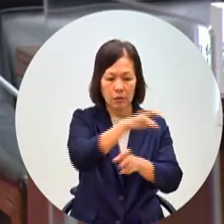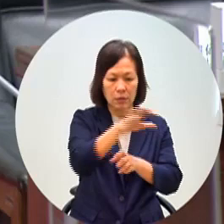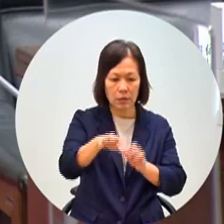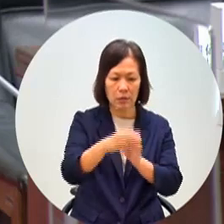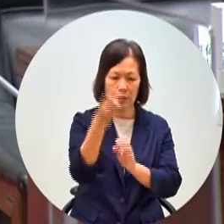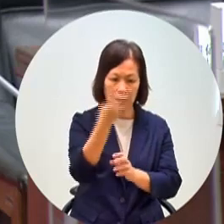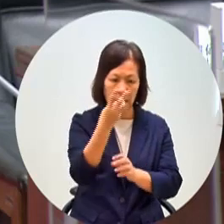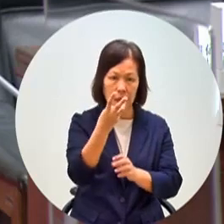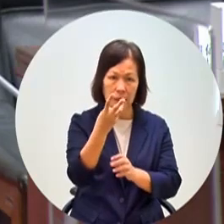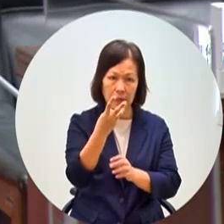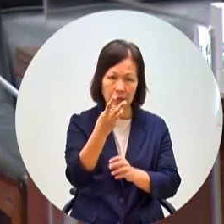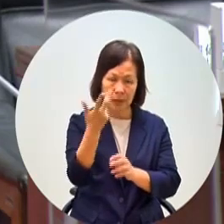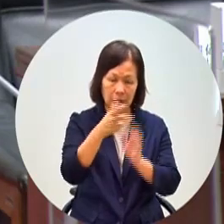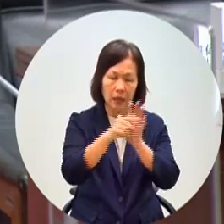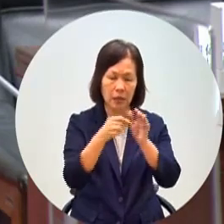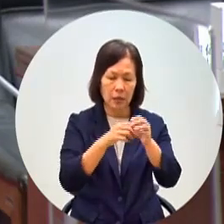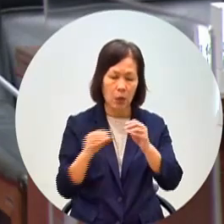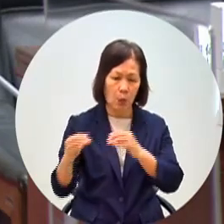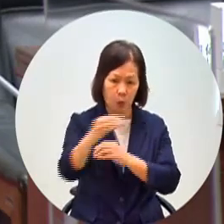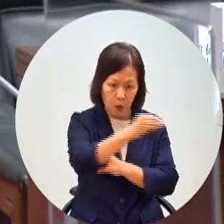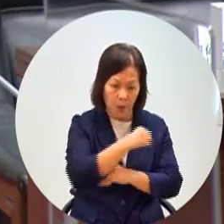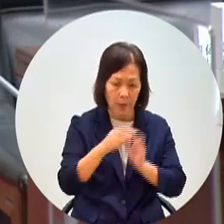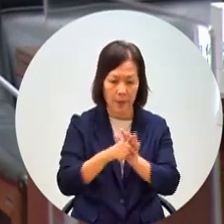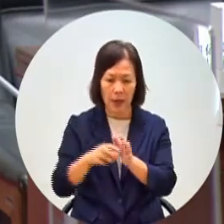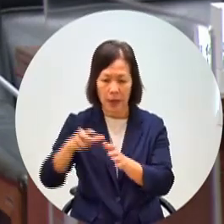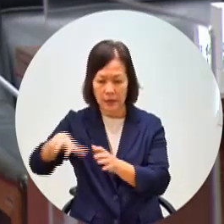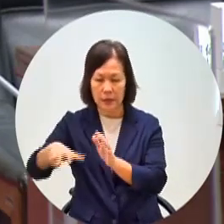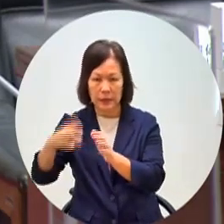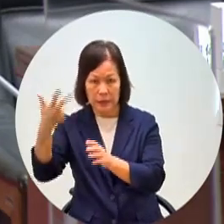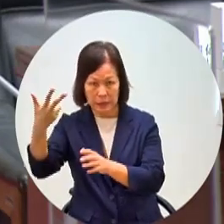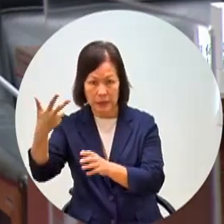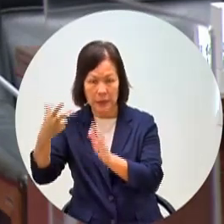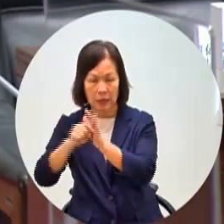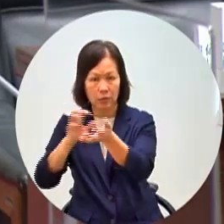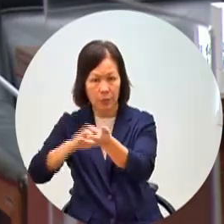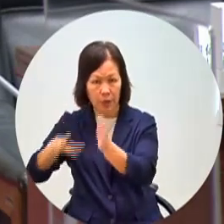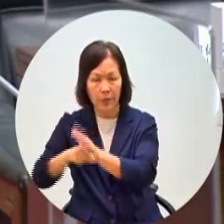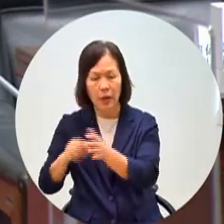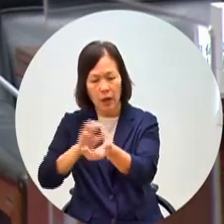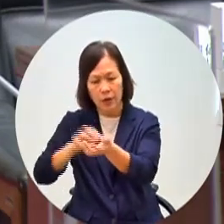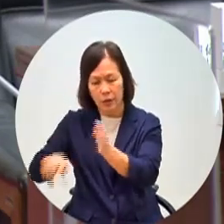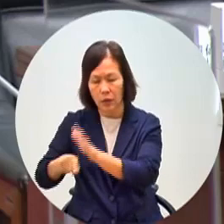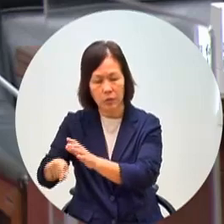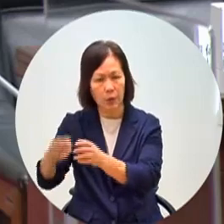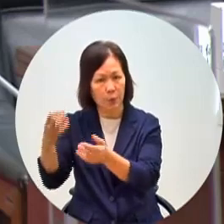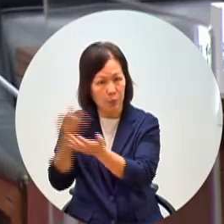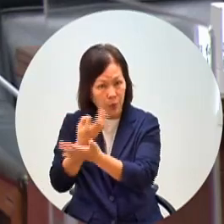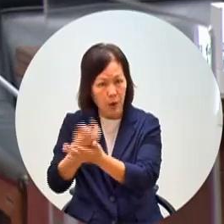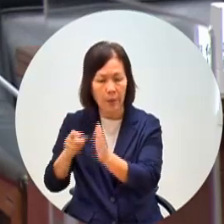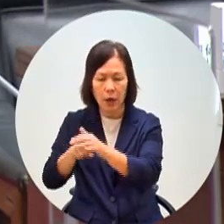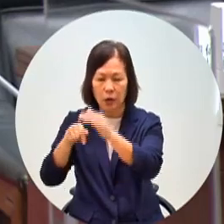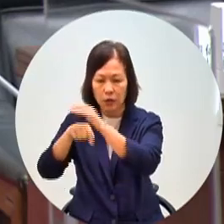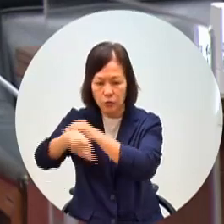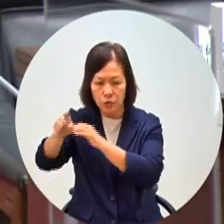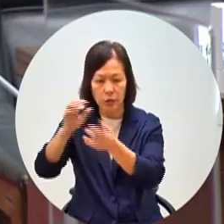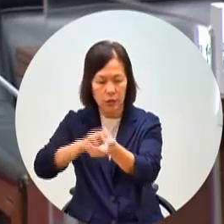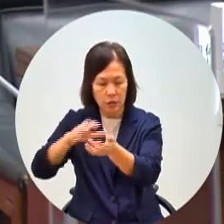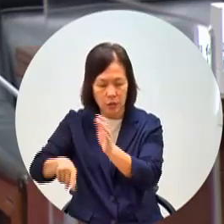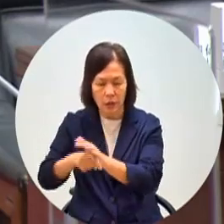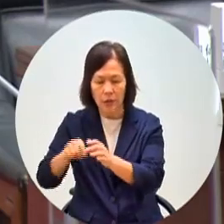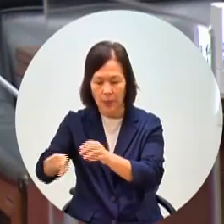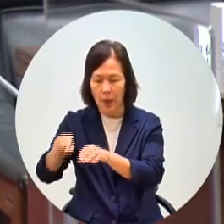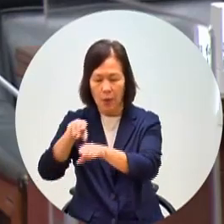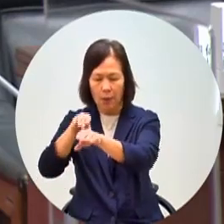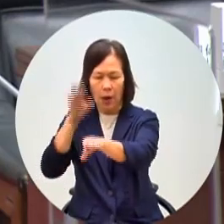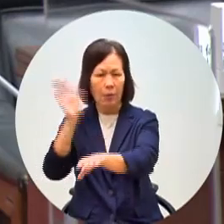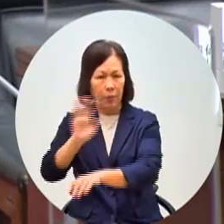数，有16站是医院。现在大家都知道医院的量能已经不足了，不要再进去医院，不要再塞在医院里